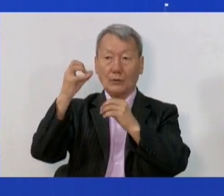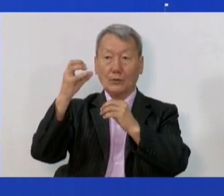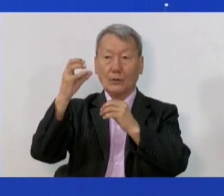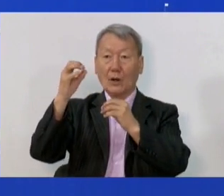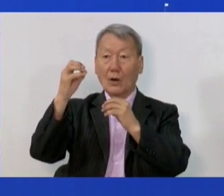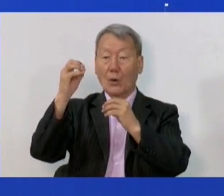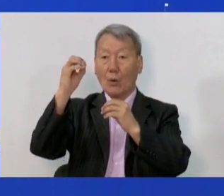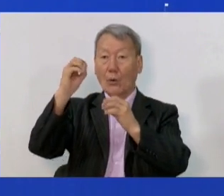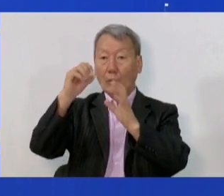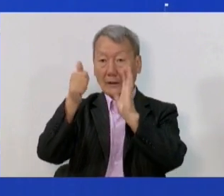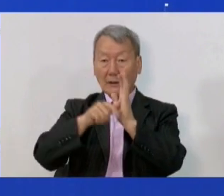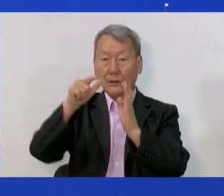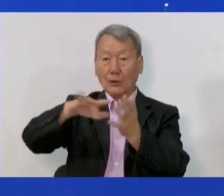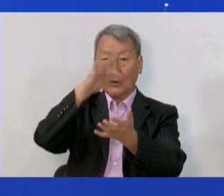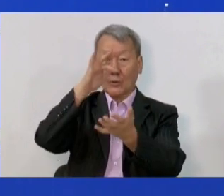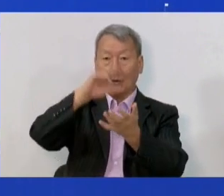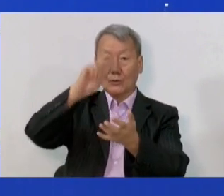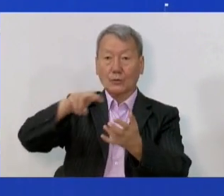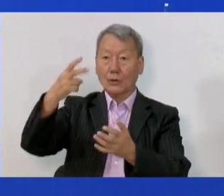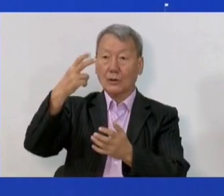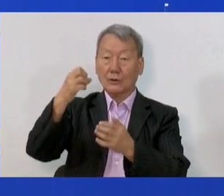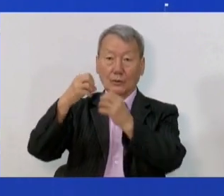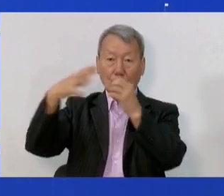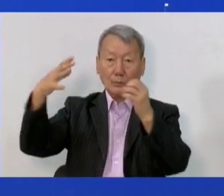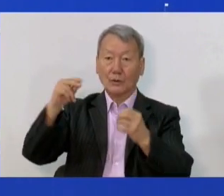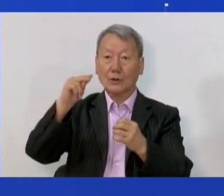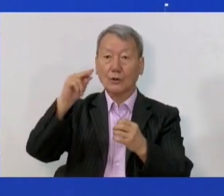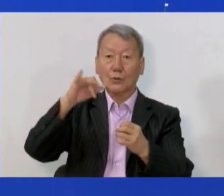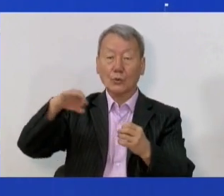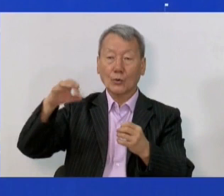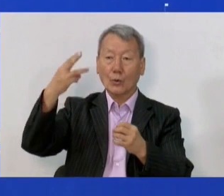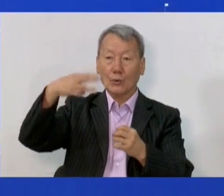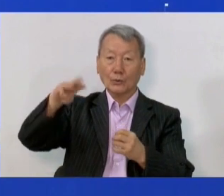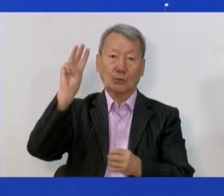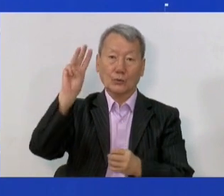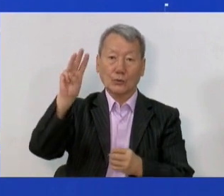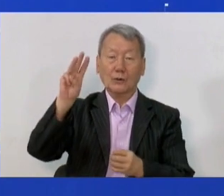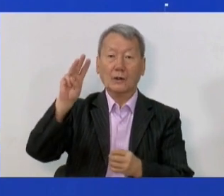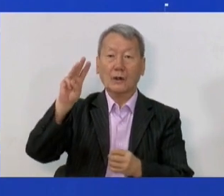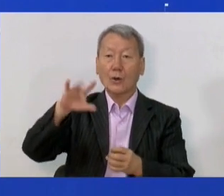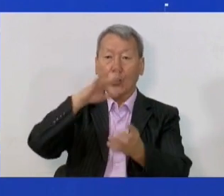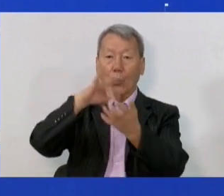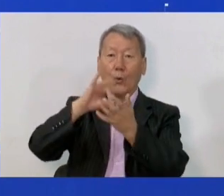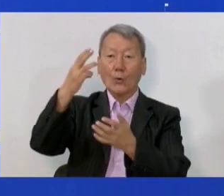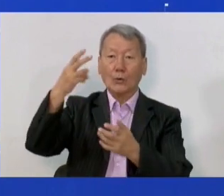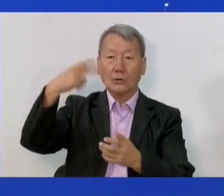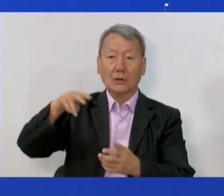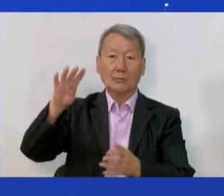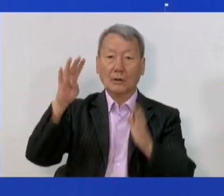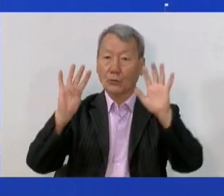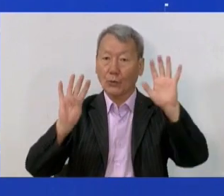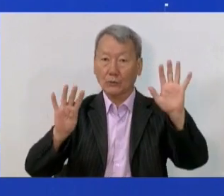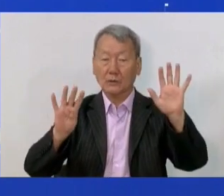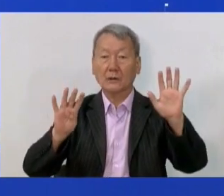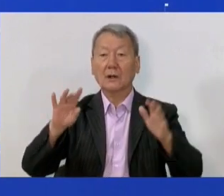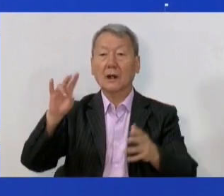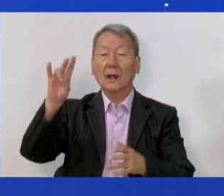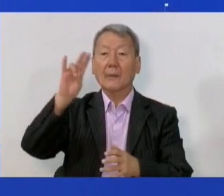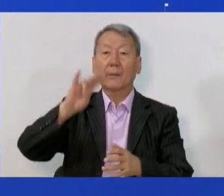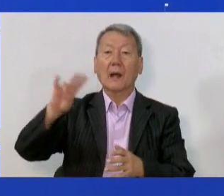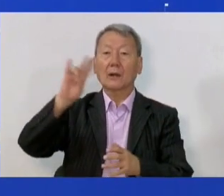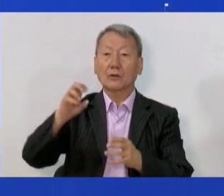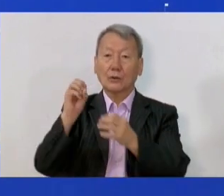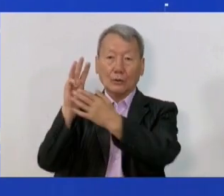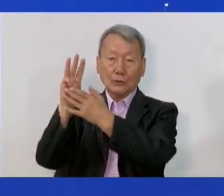Аларын үшінен Бішкек шарында 215, Чүй облысында 33, Ош шарында 29, Нарын